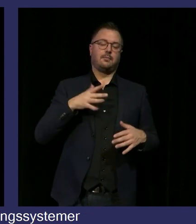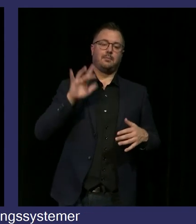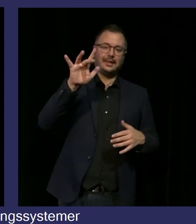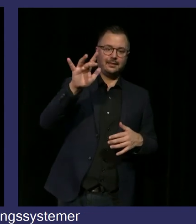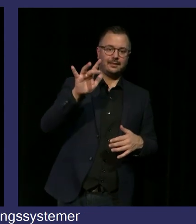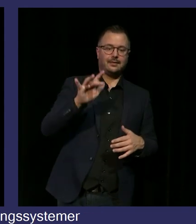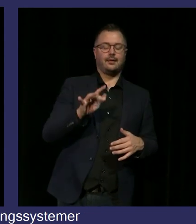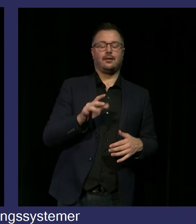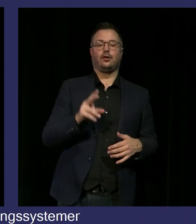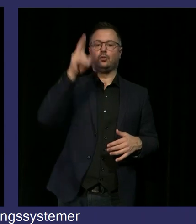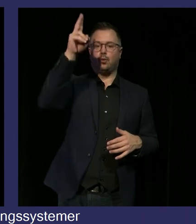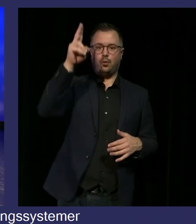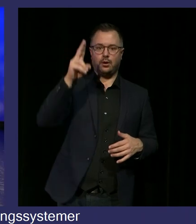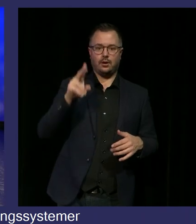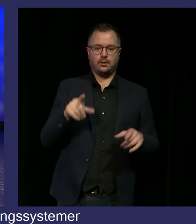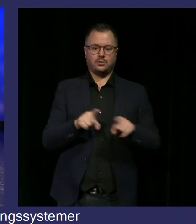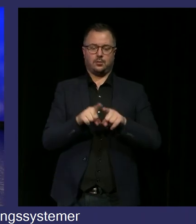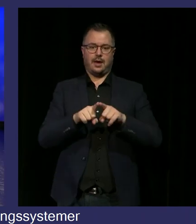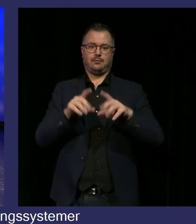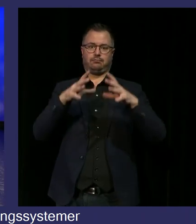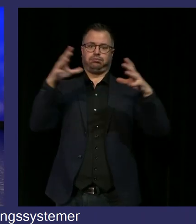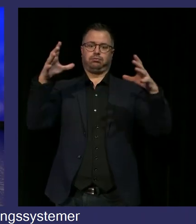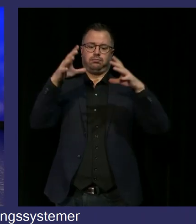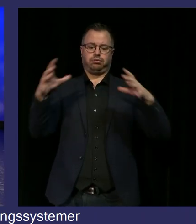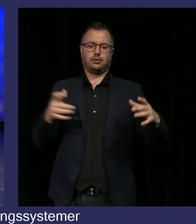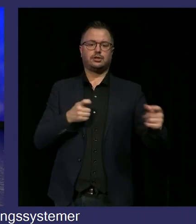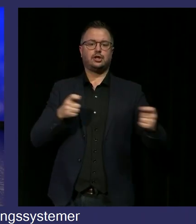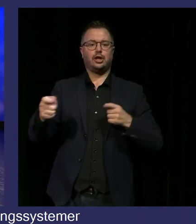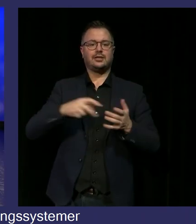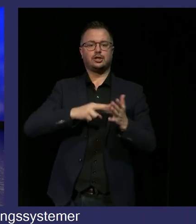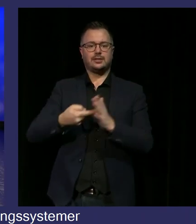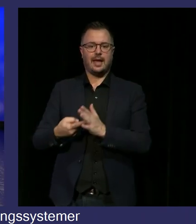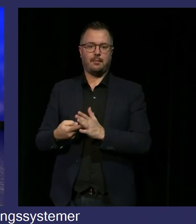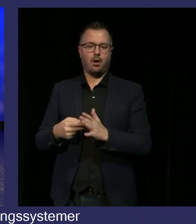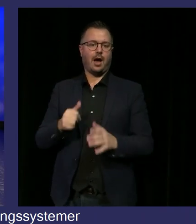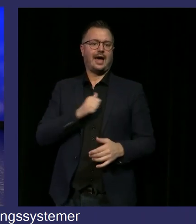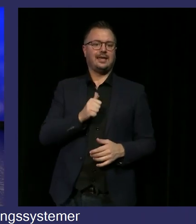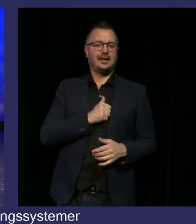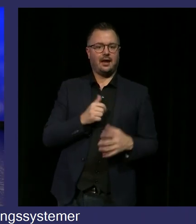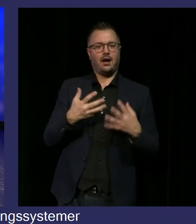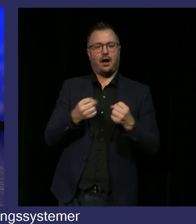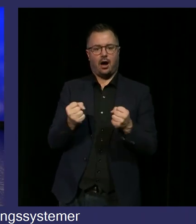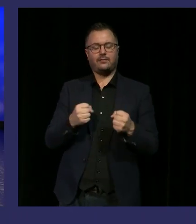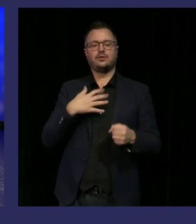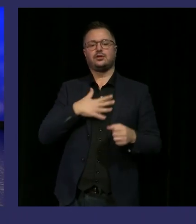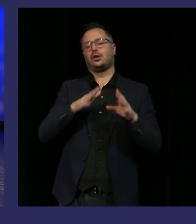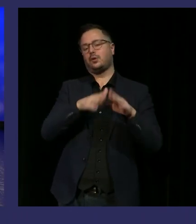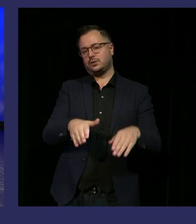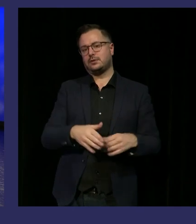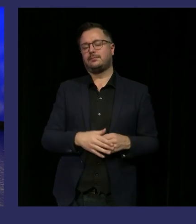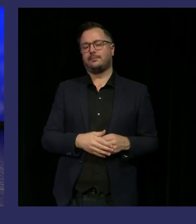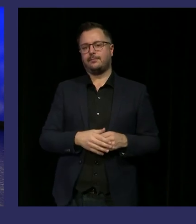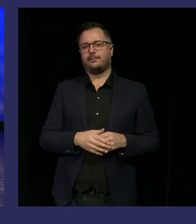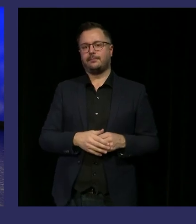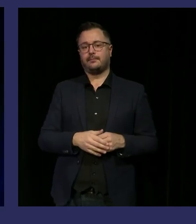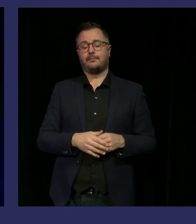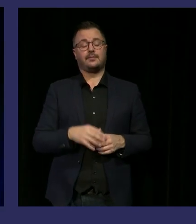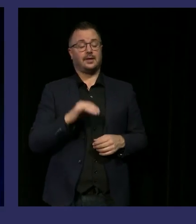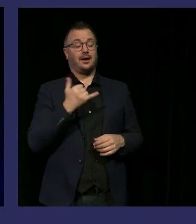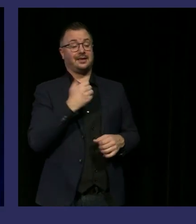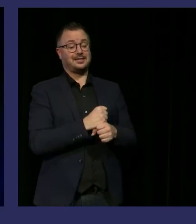svære konglomerater av styringssystemer og eiere av sykehusene. Ikke sant,